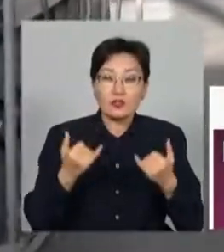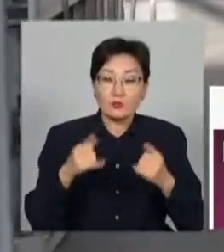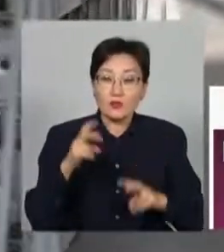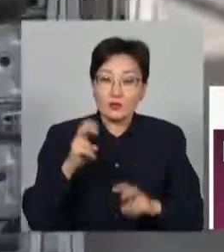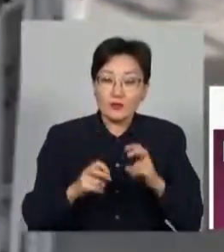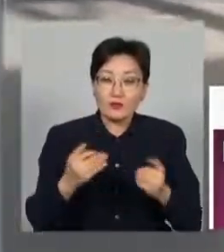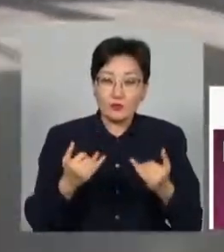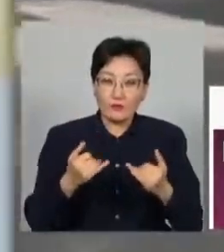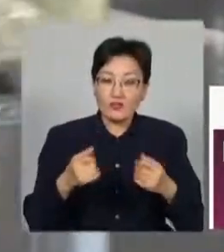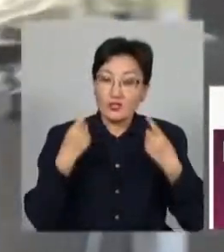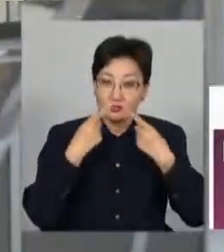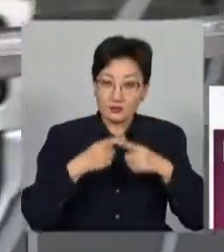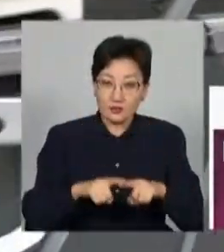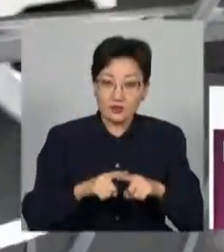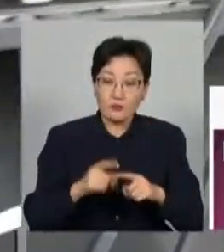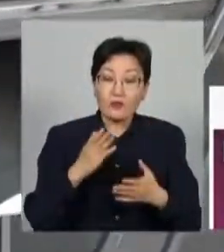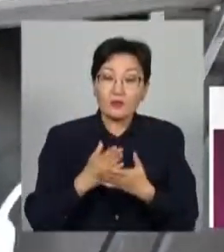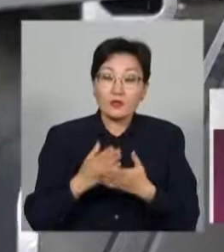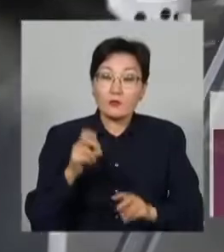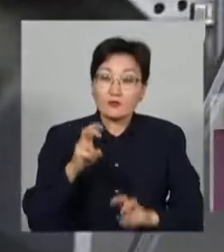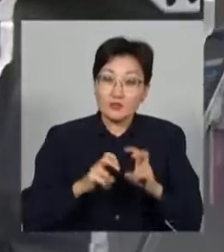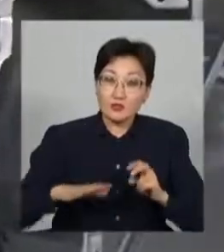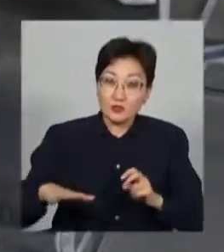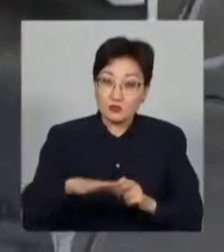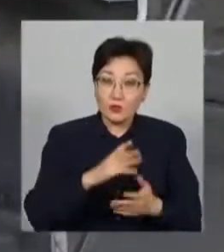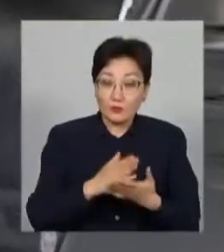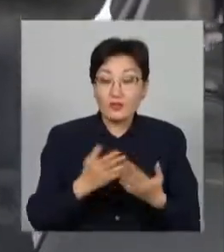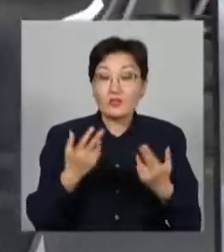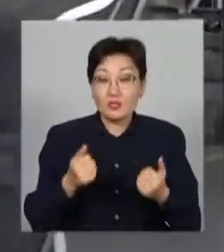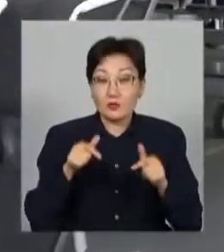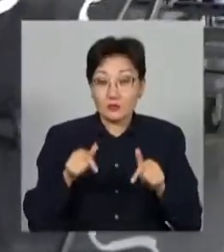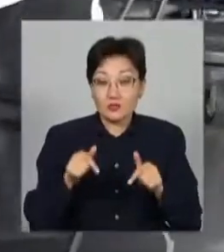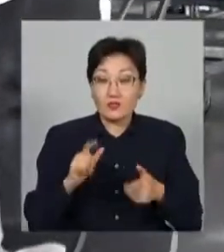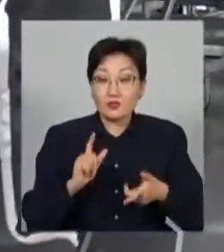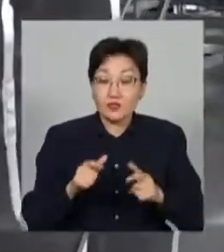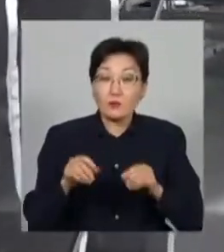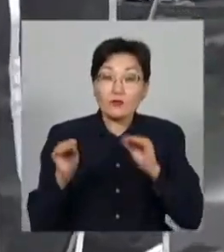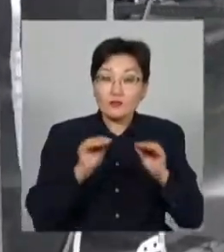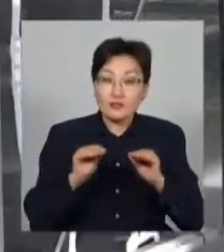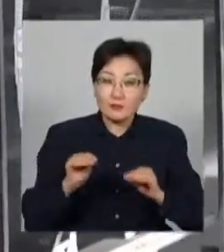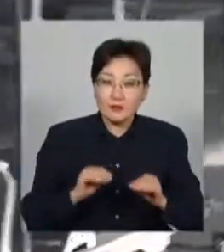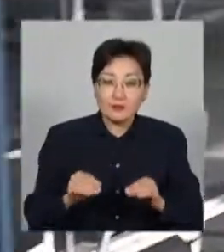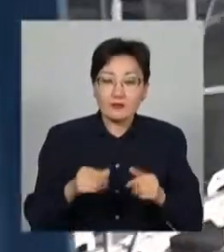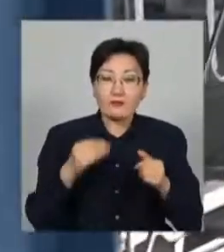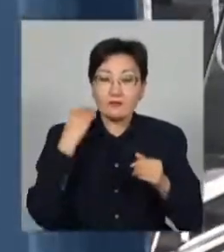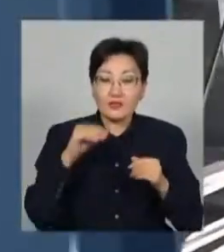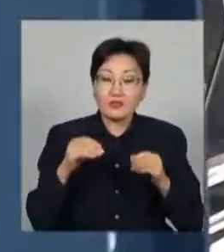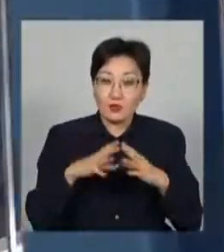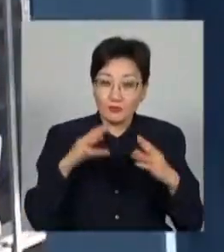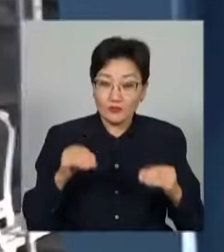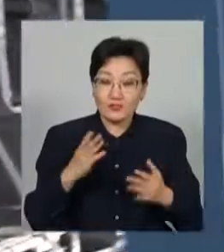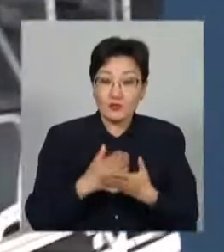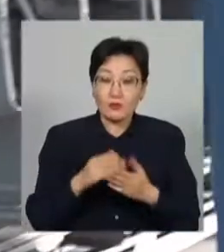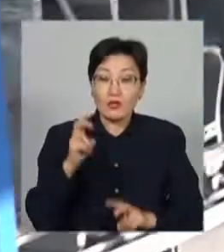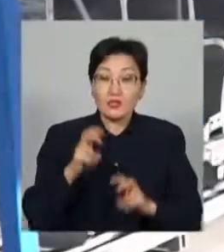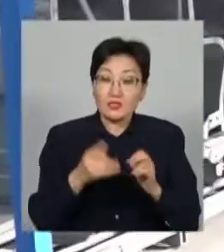с новейшей технологией расположен в индустриальной зоне. И да, здесь действительно создают неплохие автомобили. Сейчас я нахожусь в